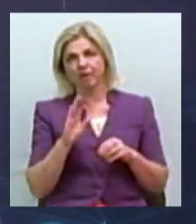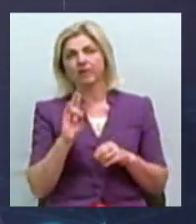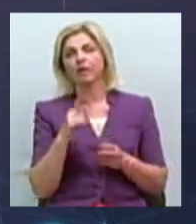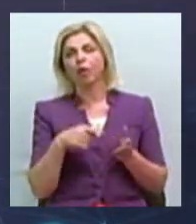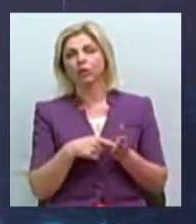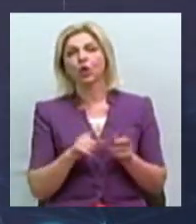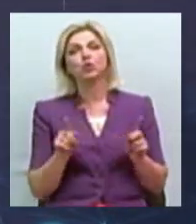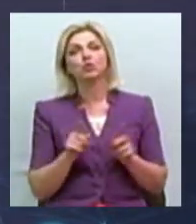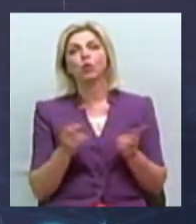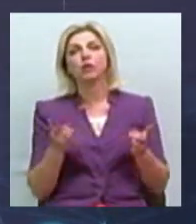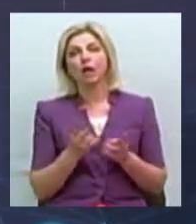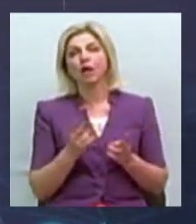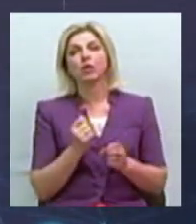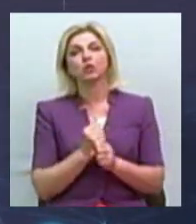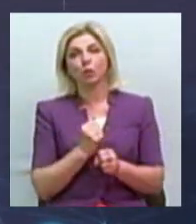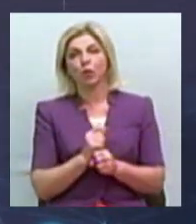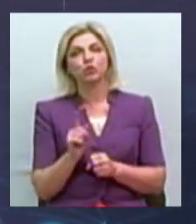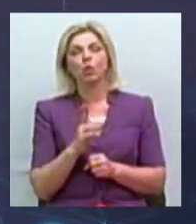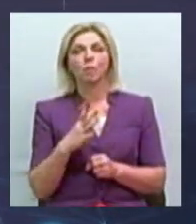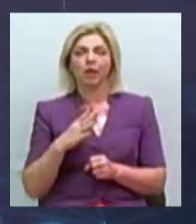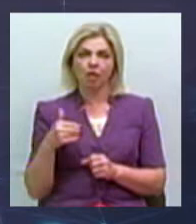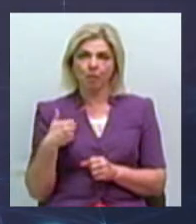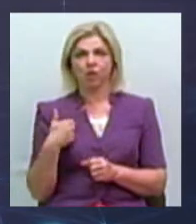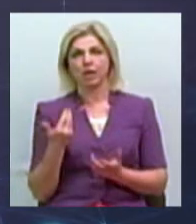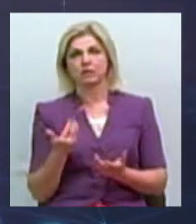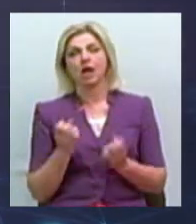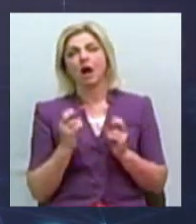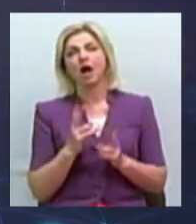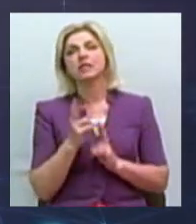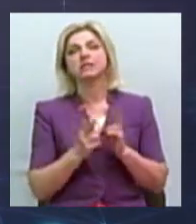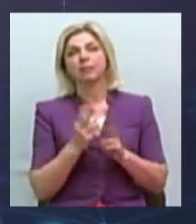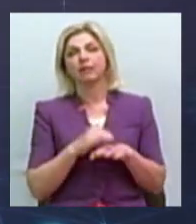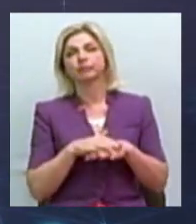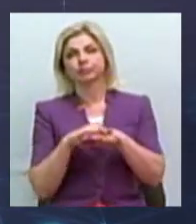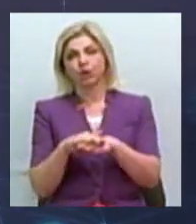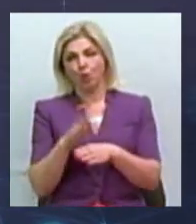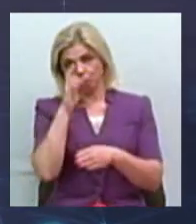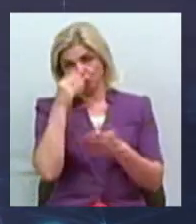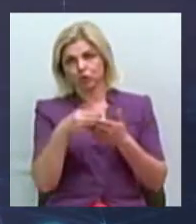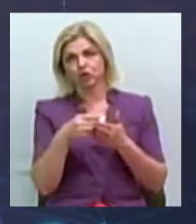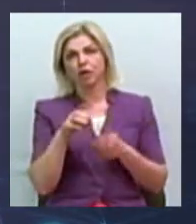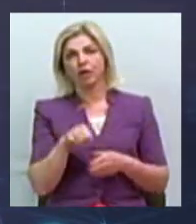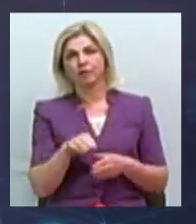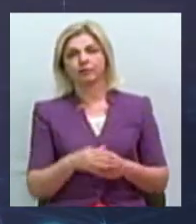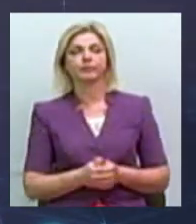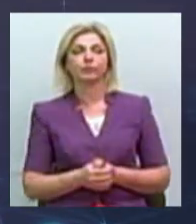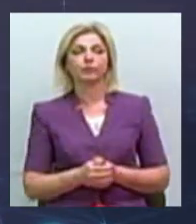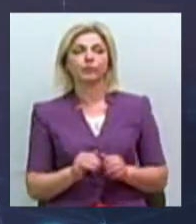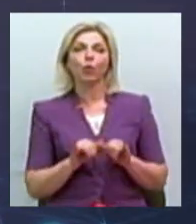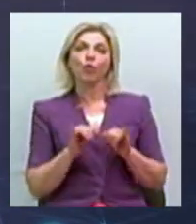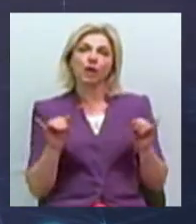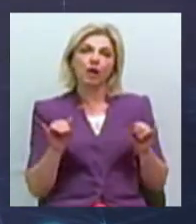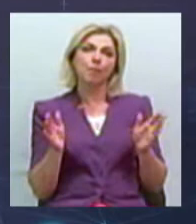потрібно зробити для того, щоб стало ефективніше? І як при цьому зміняться надходження до бюджету? Ну, збільшиться чи